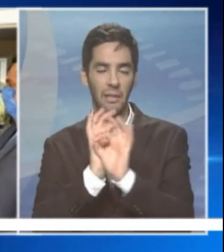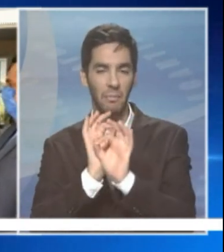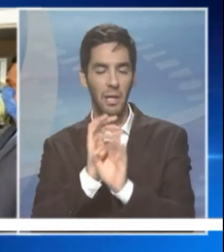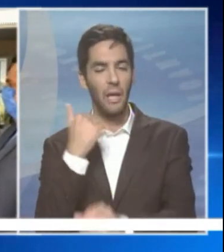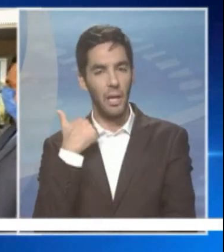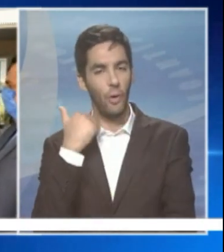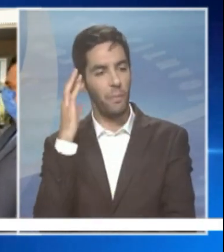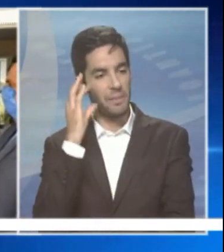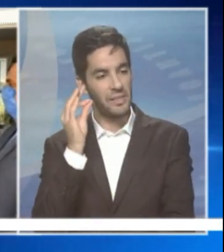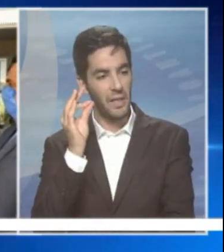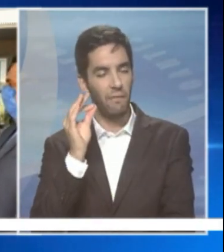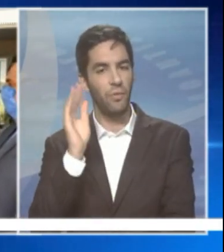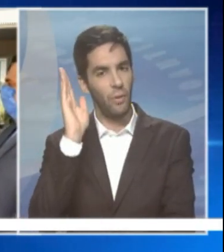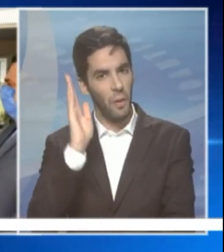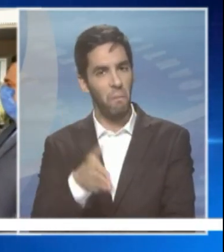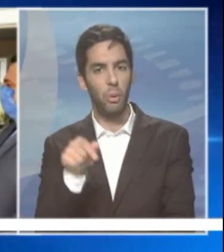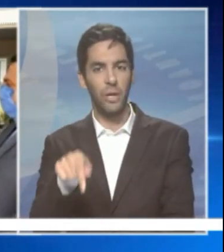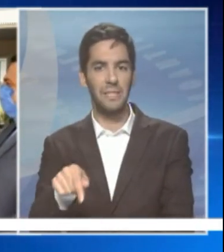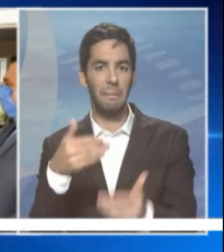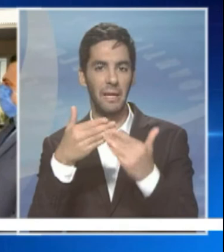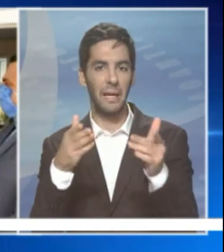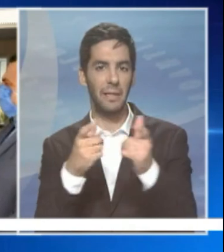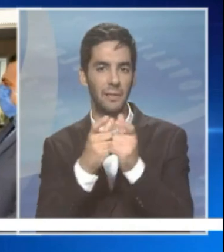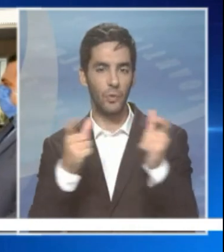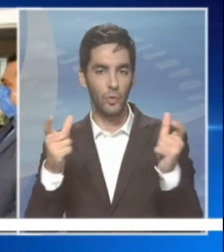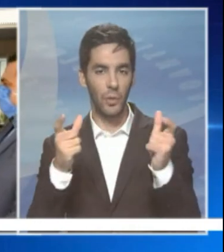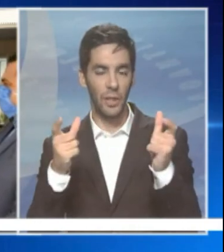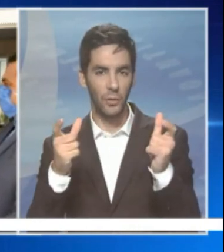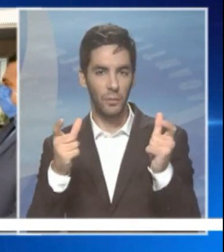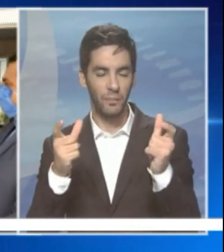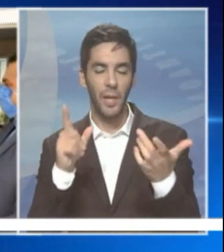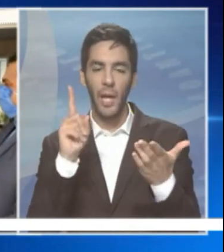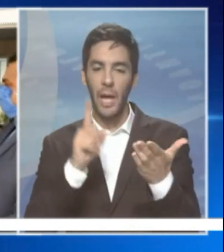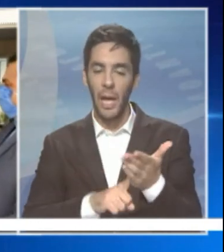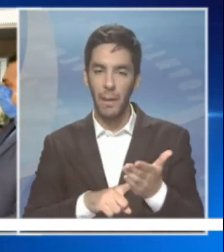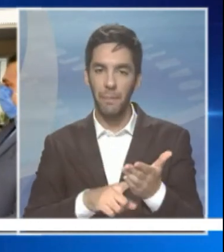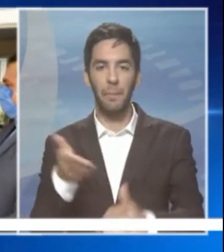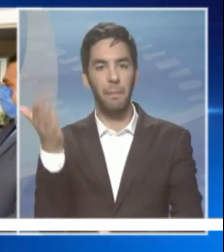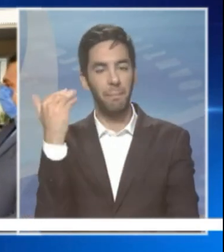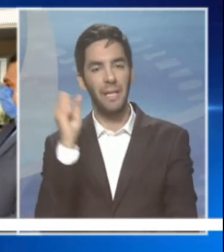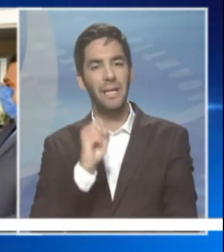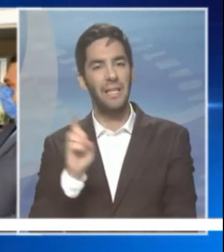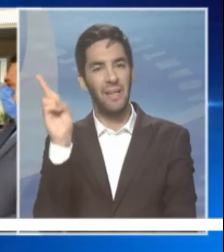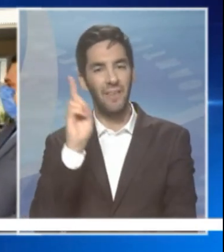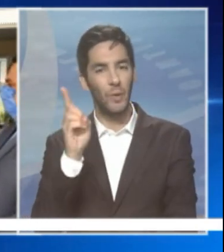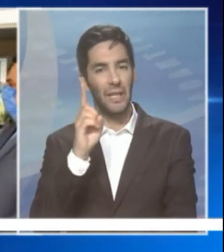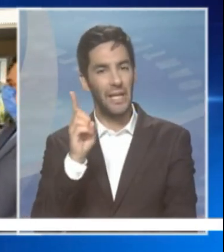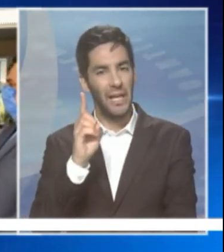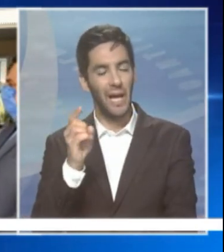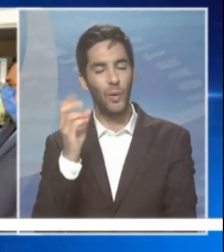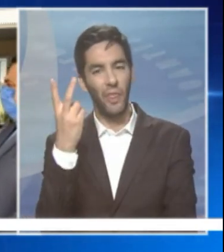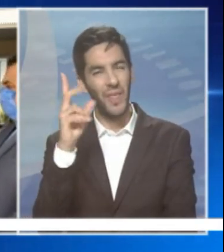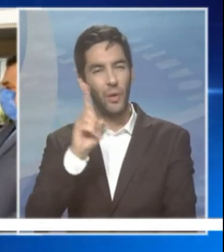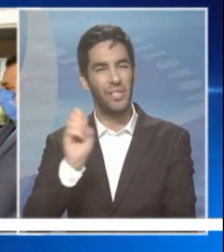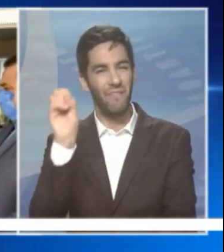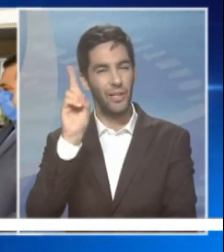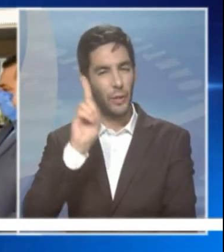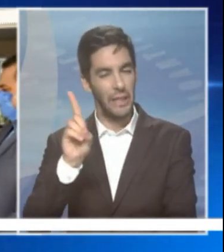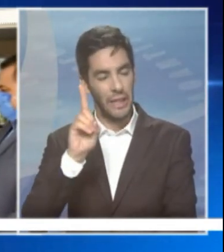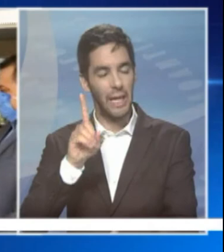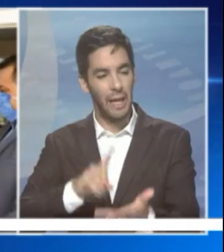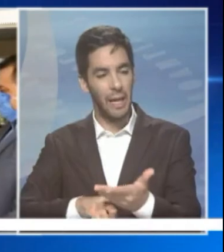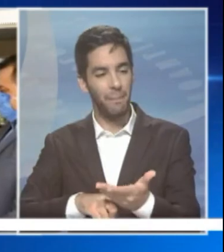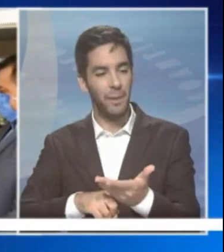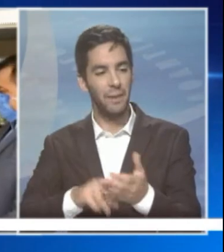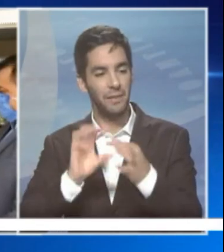το πρωί, εάν είχαμε συνεχίσει εντατικά και το προηγούμενο Σαββατοκύριακο, να ξεκινούσαν τα